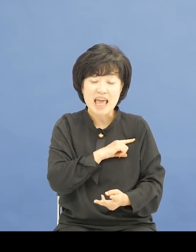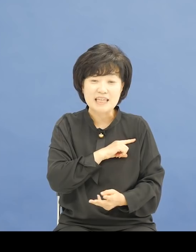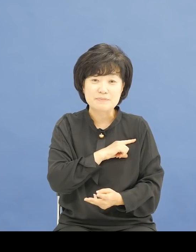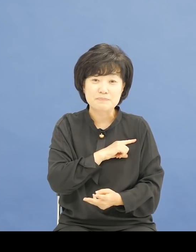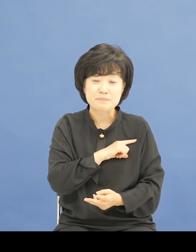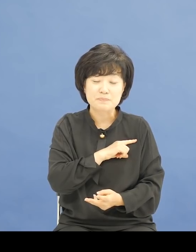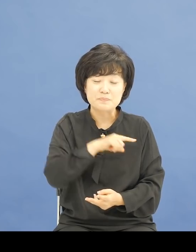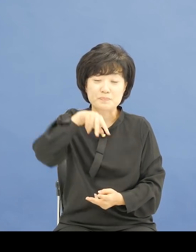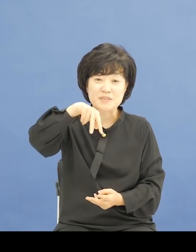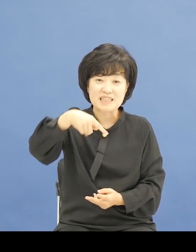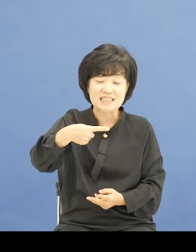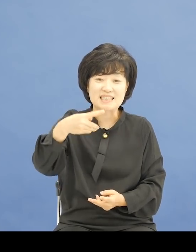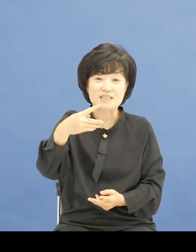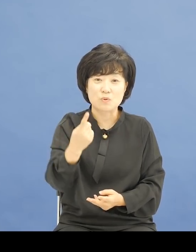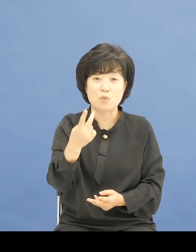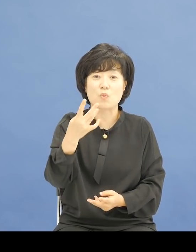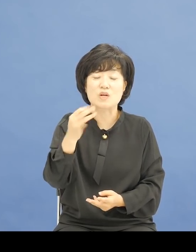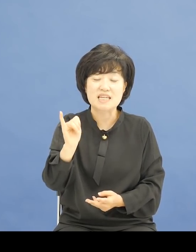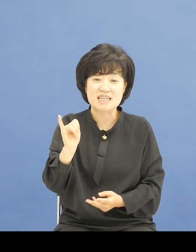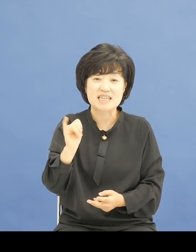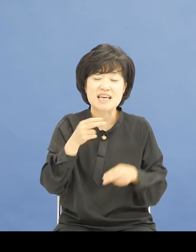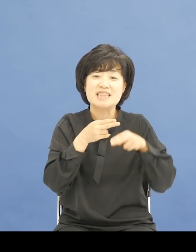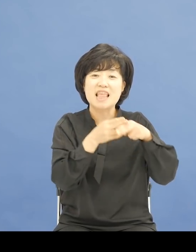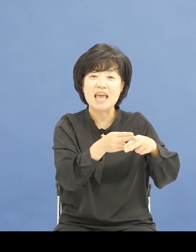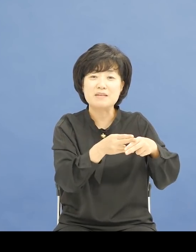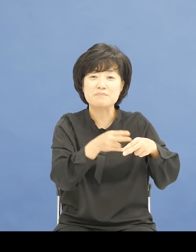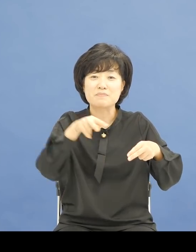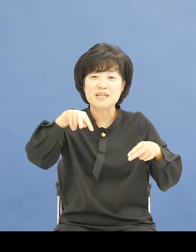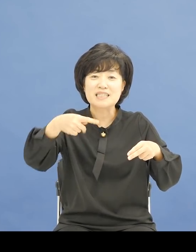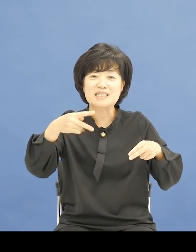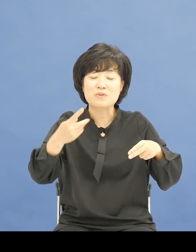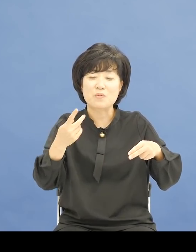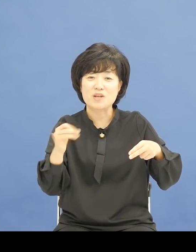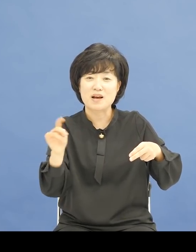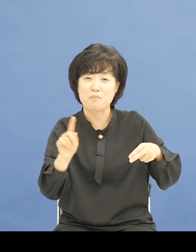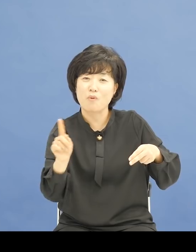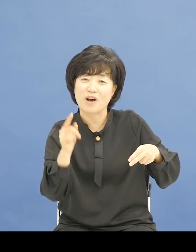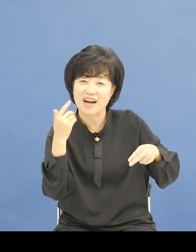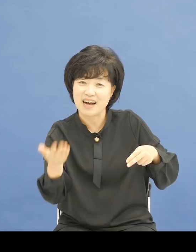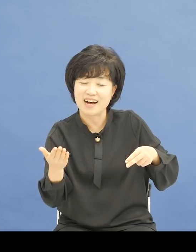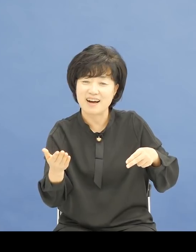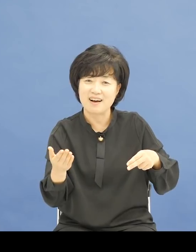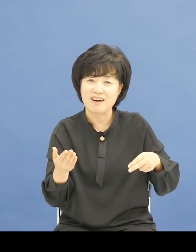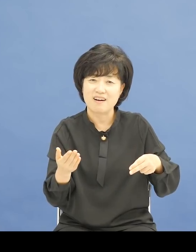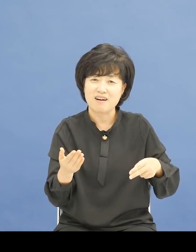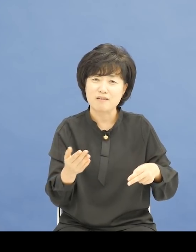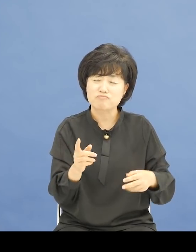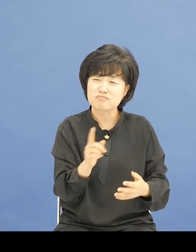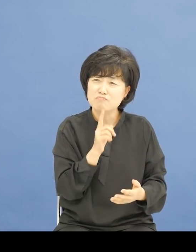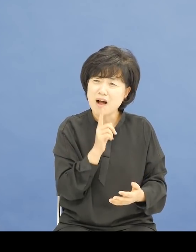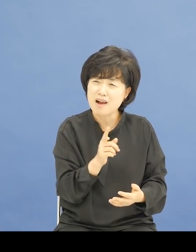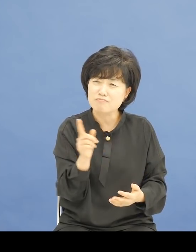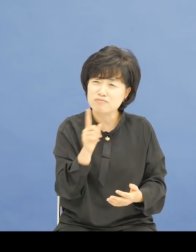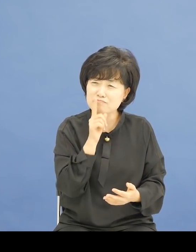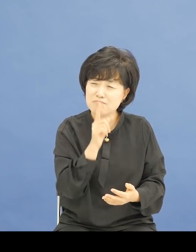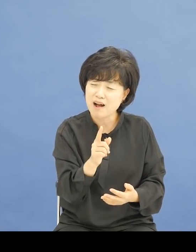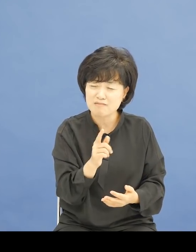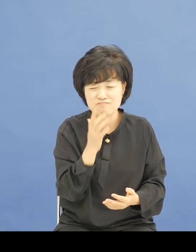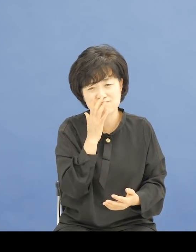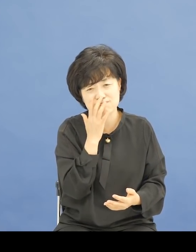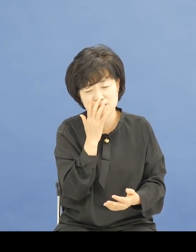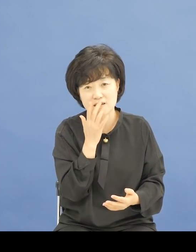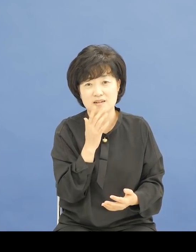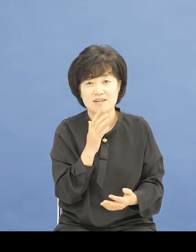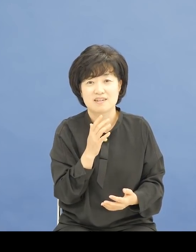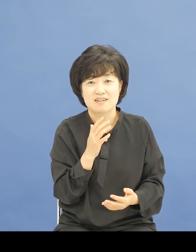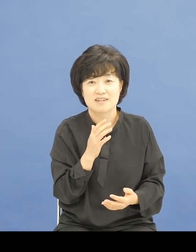네임 스토리라는 게 뭔지 감사합니다. 정확하게 이해가 안 가는 분들이 좀 계실 수도 있어요. 지금 사실 무슨 얘기인가, 와. 네. 그게 뭐 강다니엘에게 어떻게 했다는 얘기인가 그러니까. 하실 수